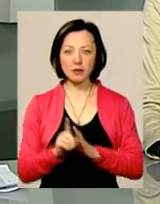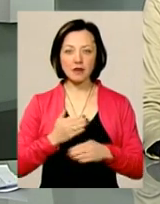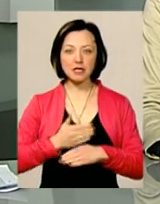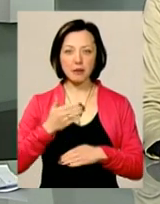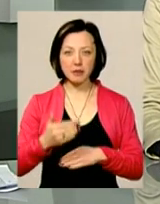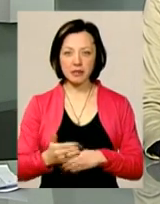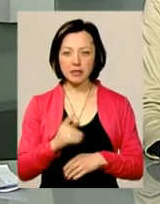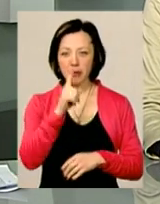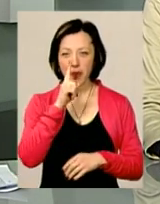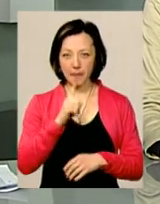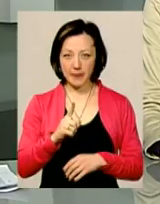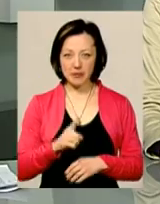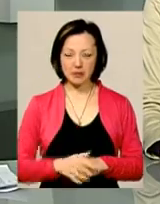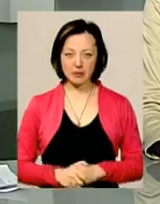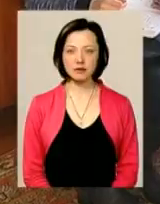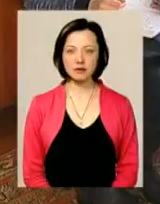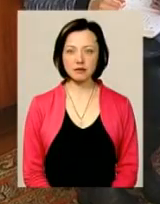запізнення майже на місяць.